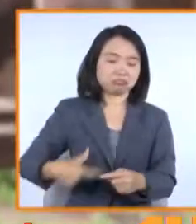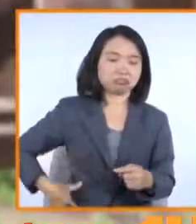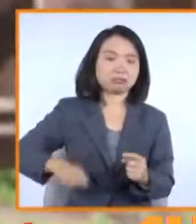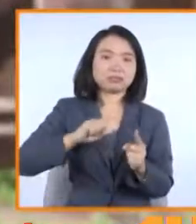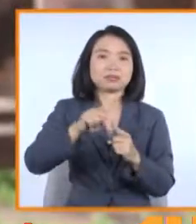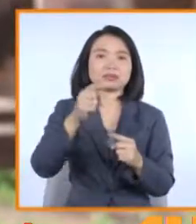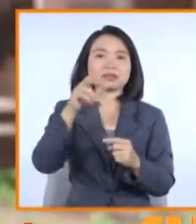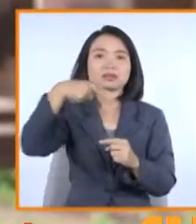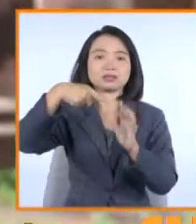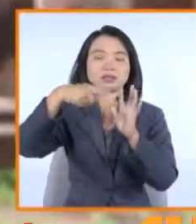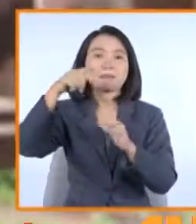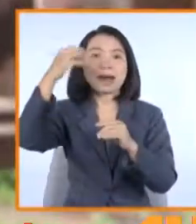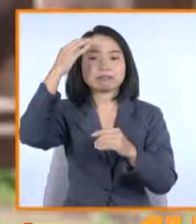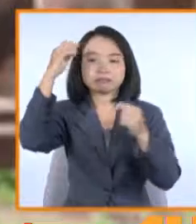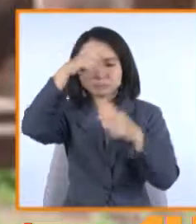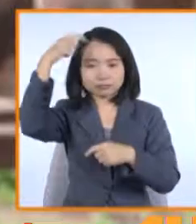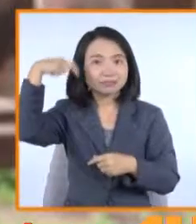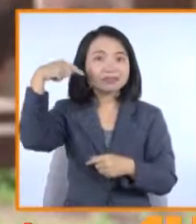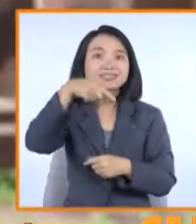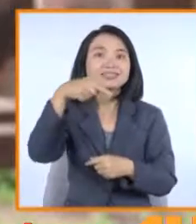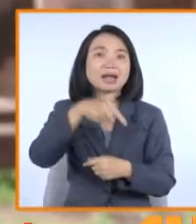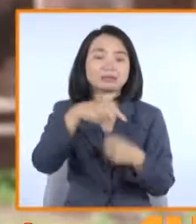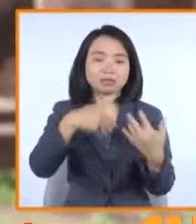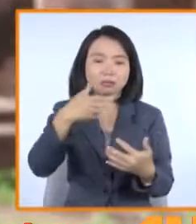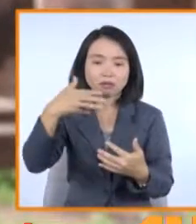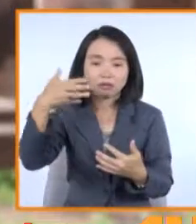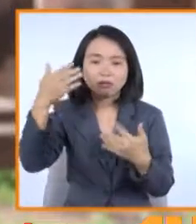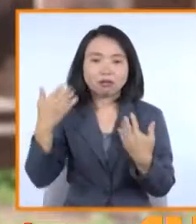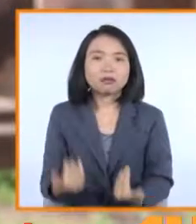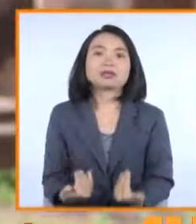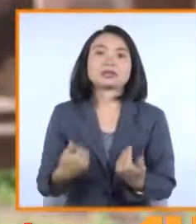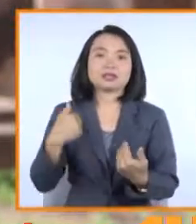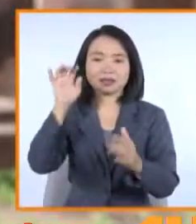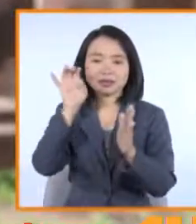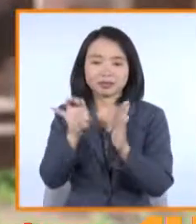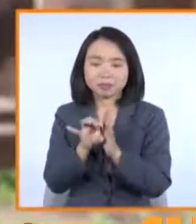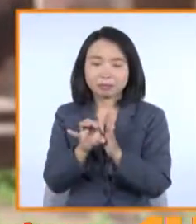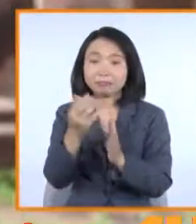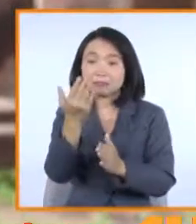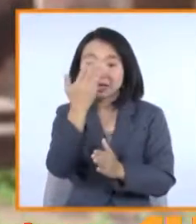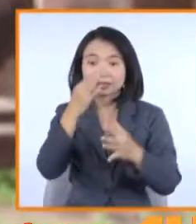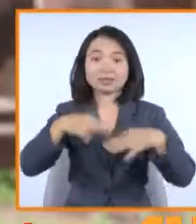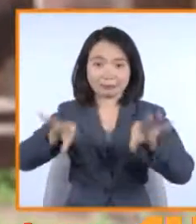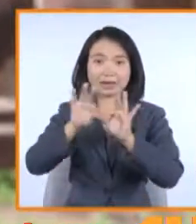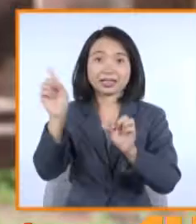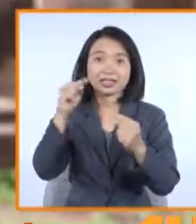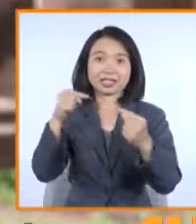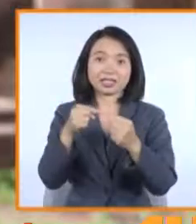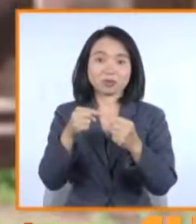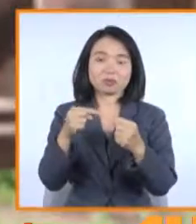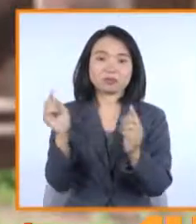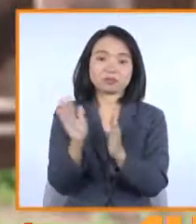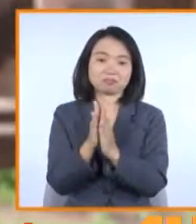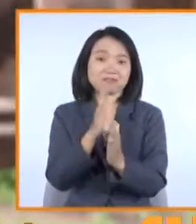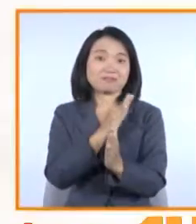นาพราหมณ์ฮินดูนอกนั้นก็จะประวัติก็จะหมดแค่นี้แต่ว่ายังจะมีภาพหน้าบันที่สำคัญก็คือพระนารายณ์บรรทมศิลป์ห